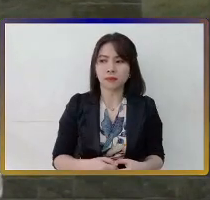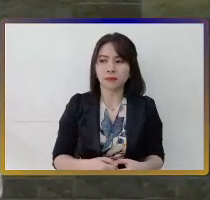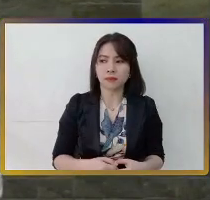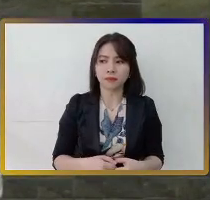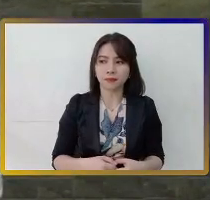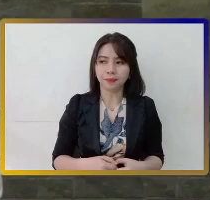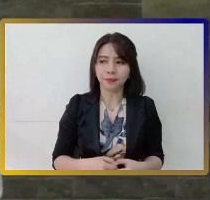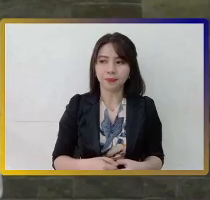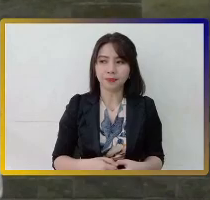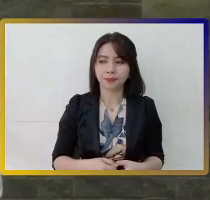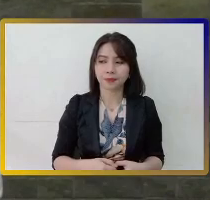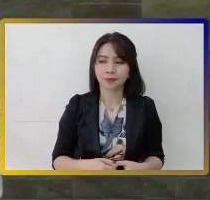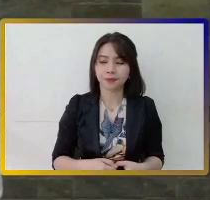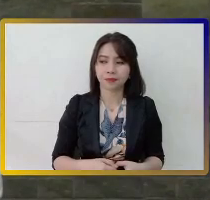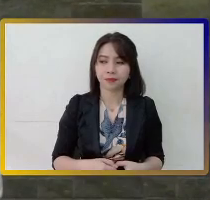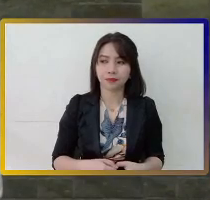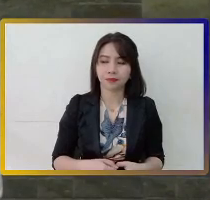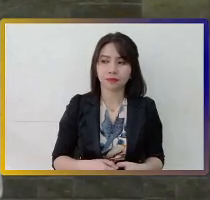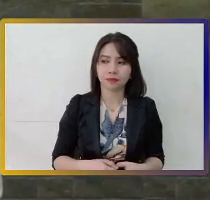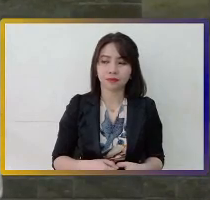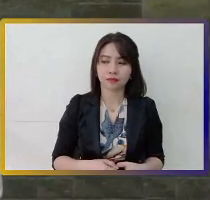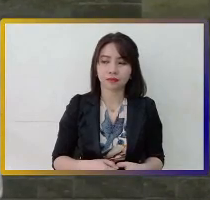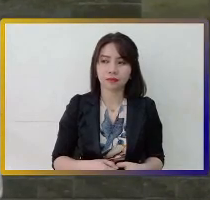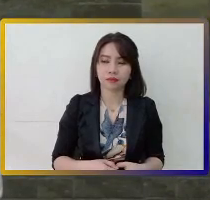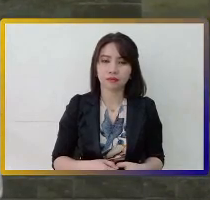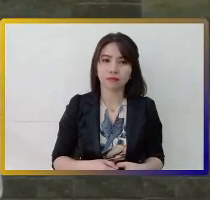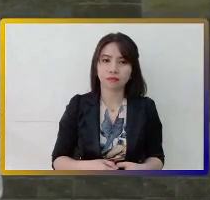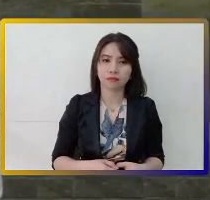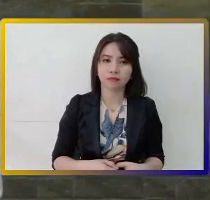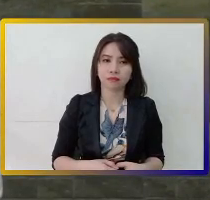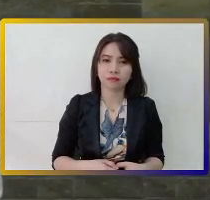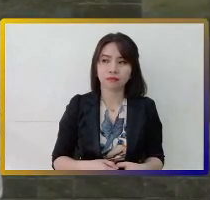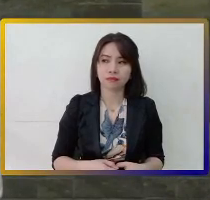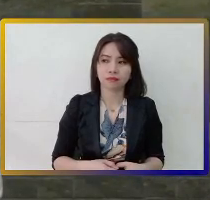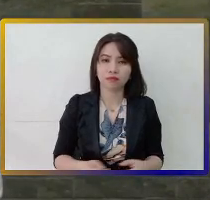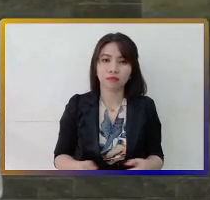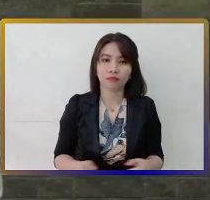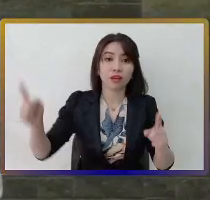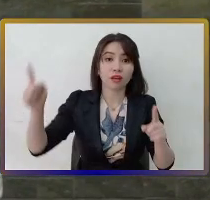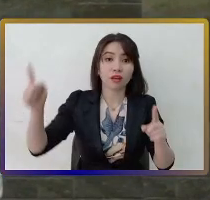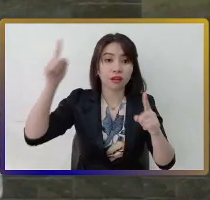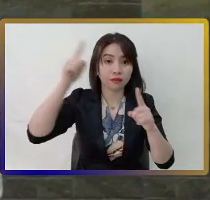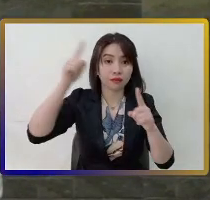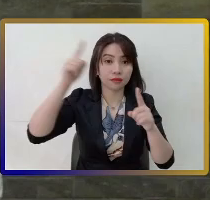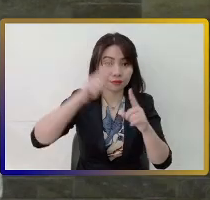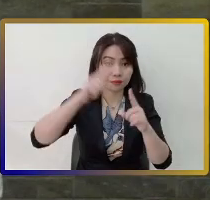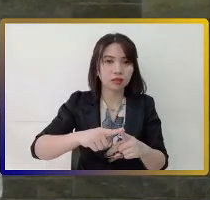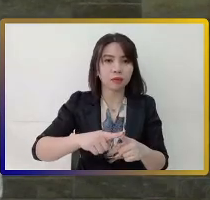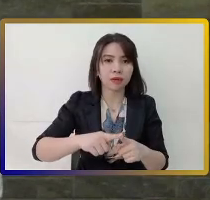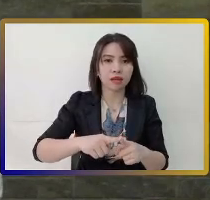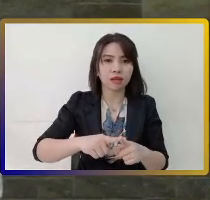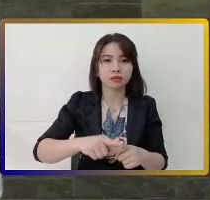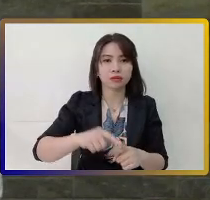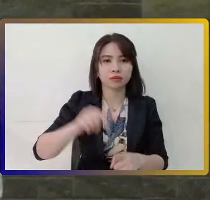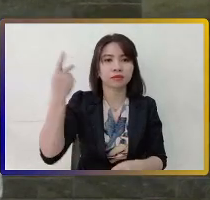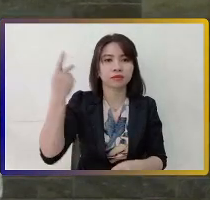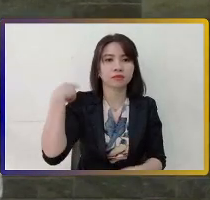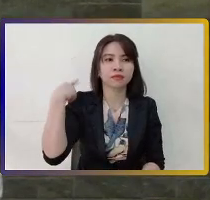Okay? Pero hindi ho nagtagal, mga kapatid, nagkaroon na ng affiliation.